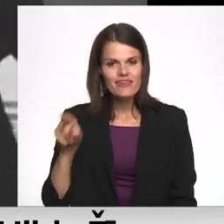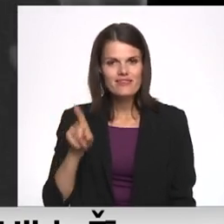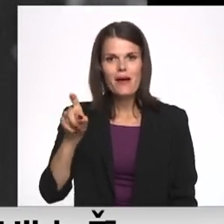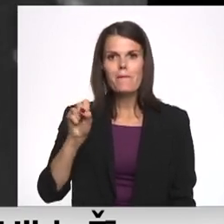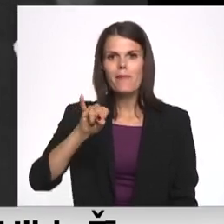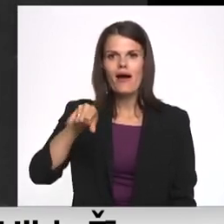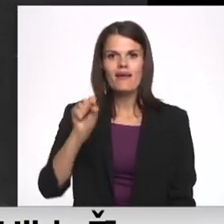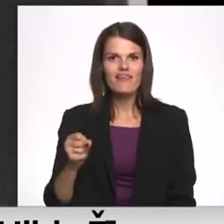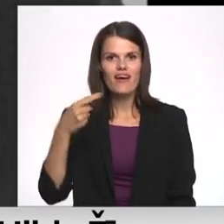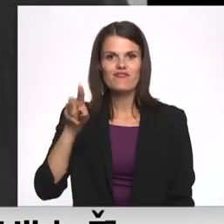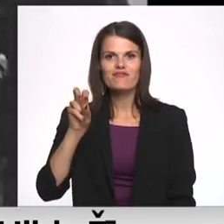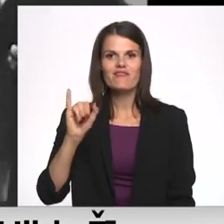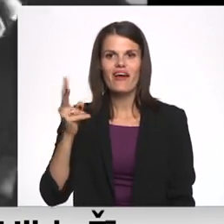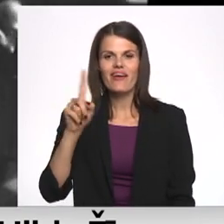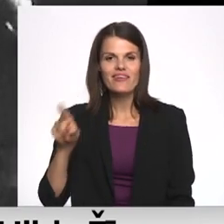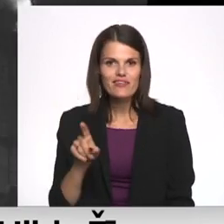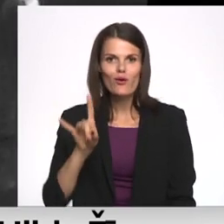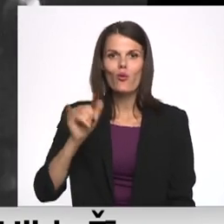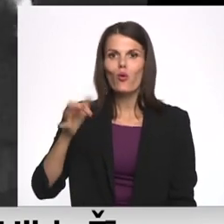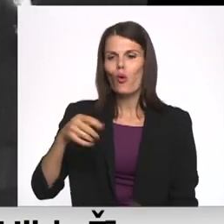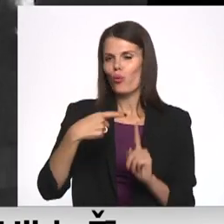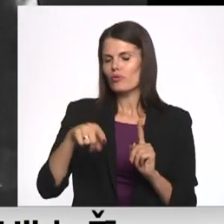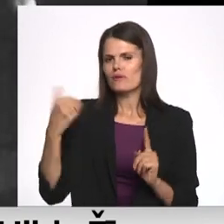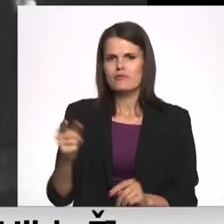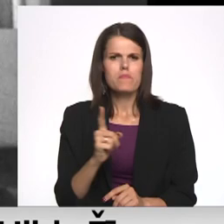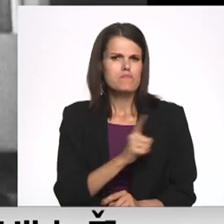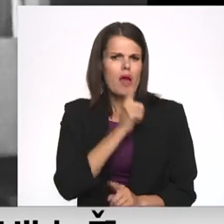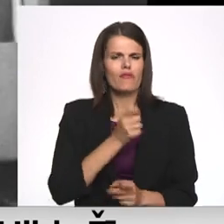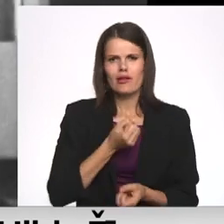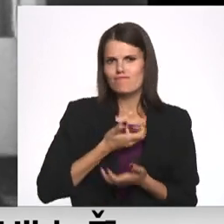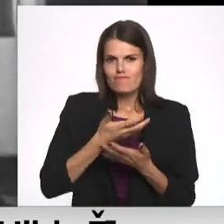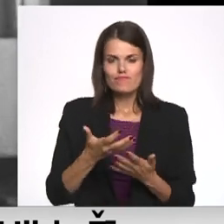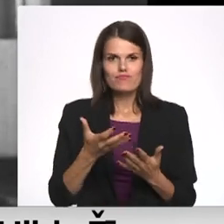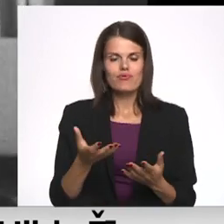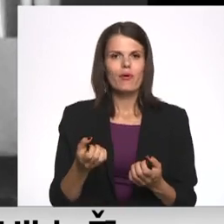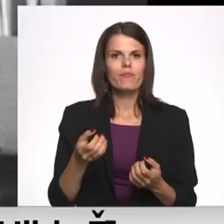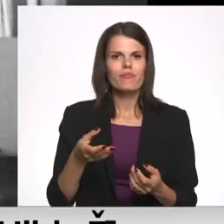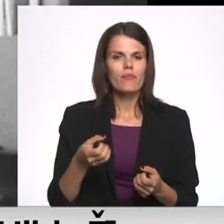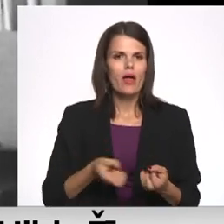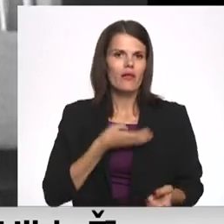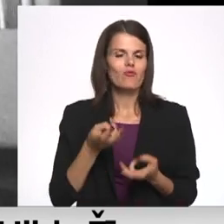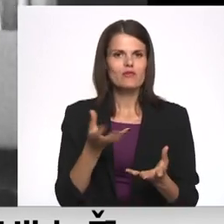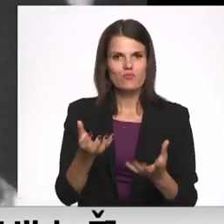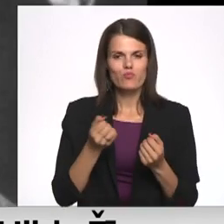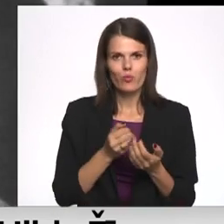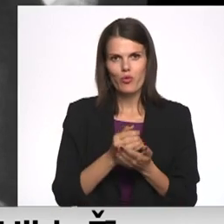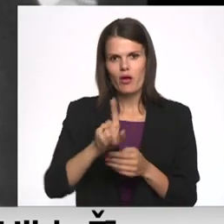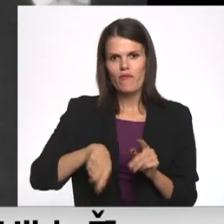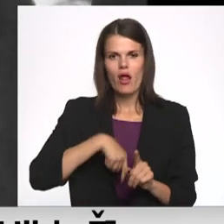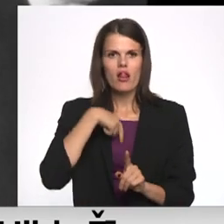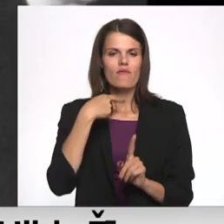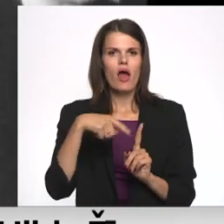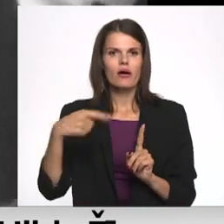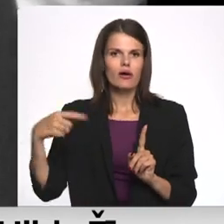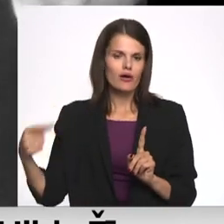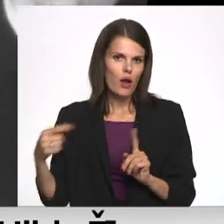citi. Hildas Žīgures meistarība gadu gaitā kļuva tik virtuoza, ka no tās iedvesmu un zināšanas turpināja smelties vēl vairāku